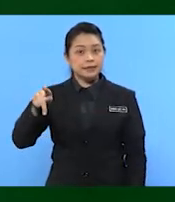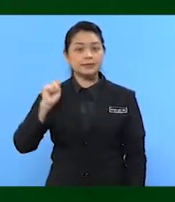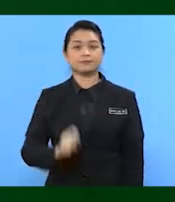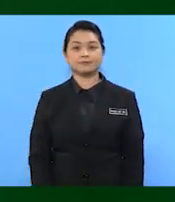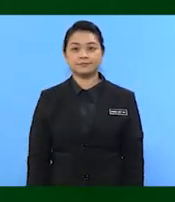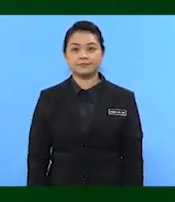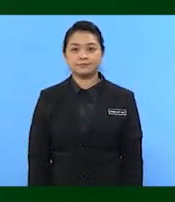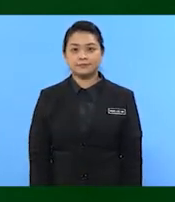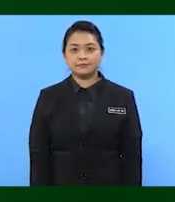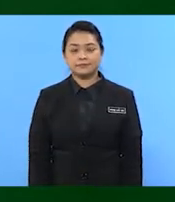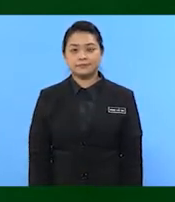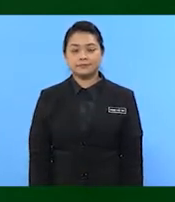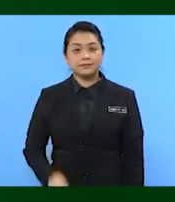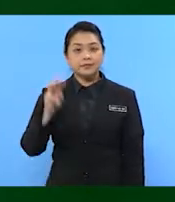Pythagoras.